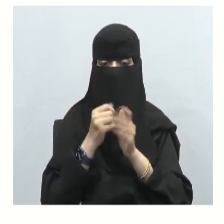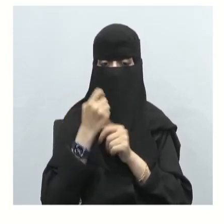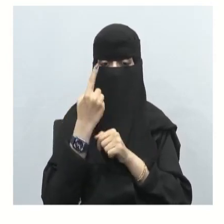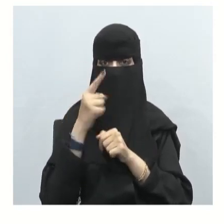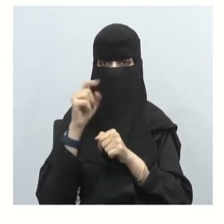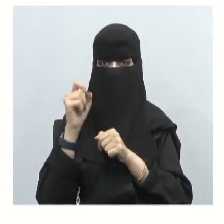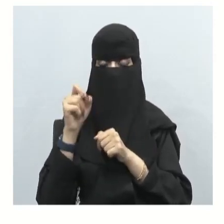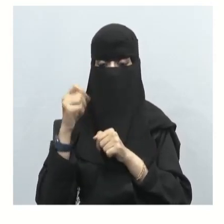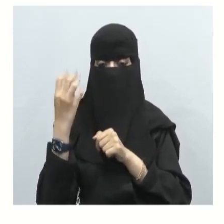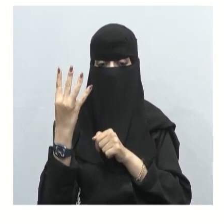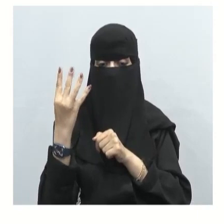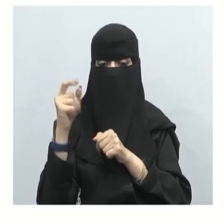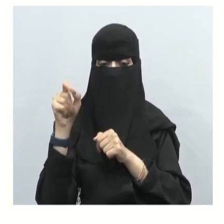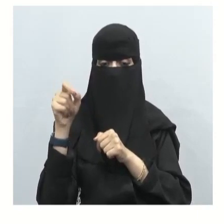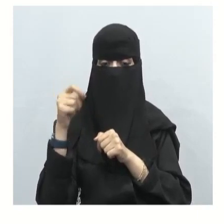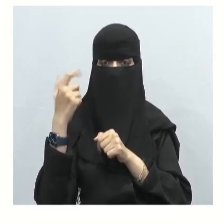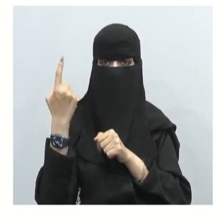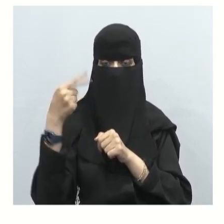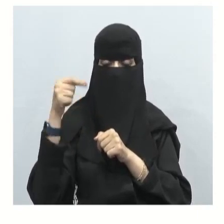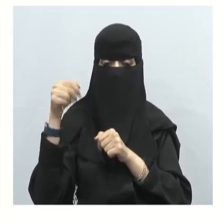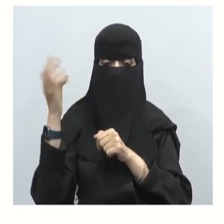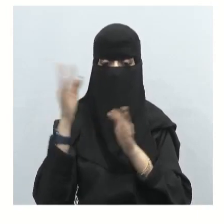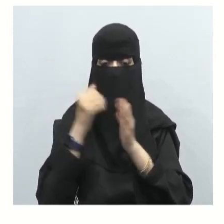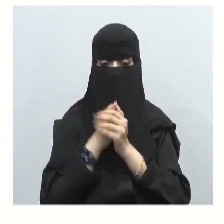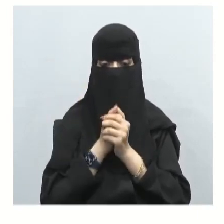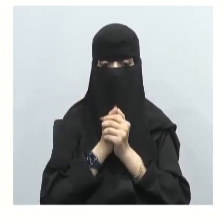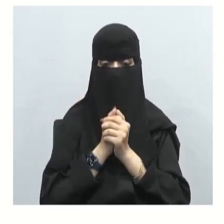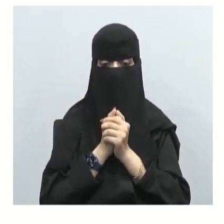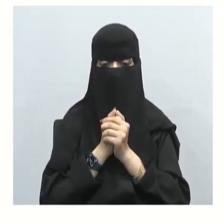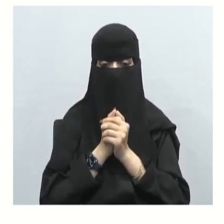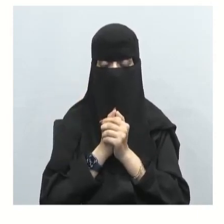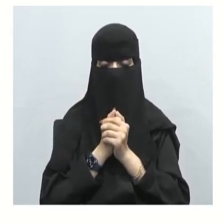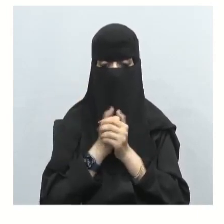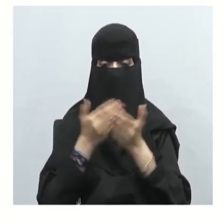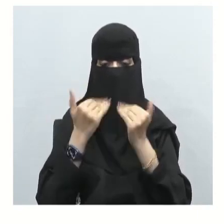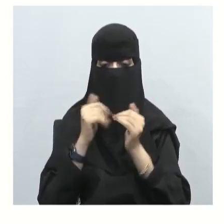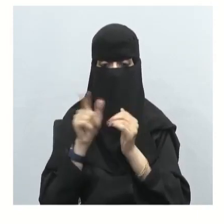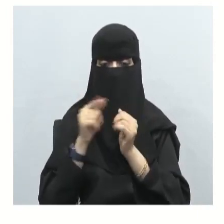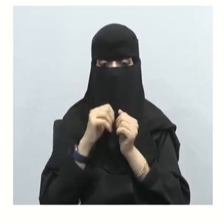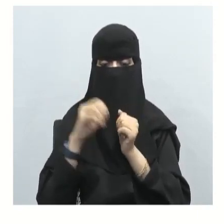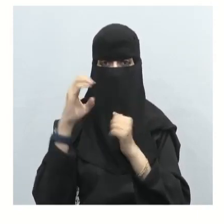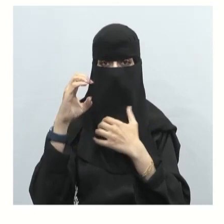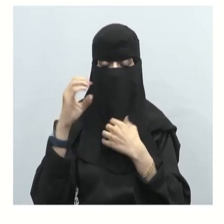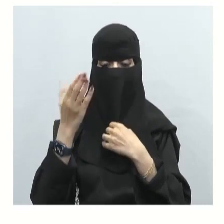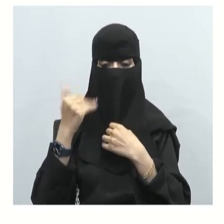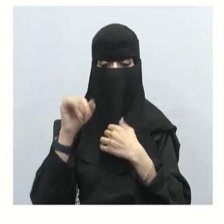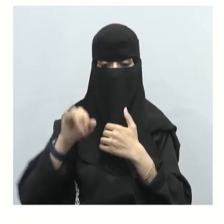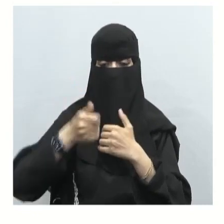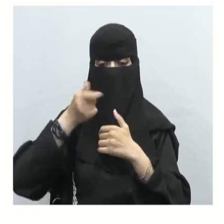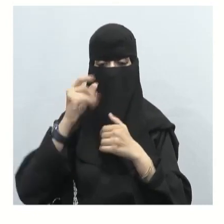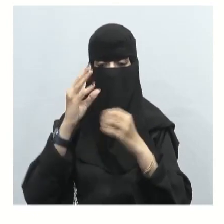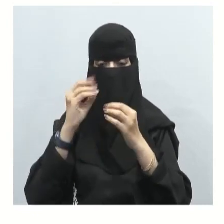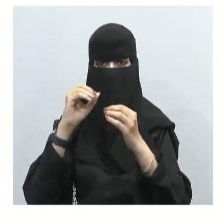الناتج واحد فاصله اربعه في عشره اس 8 كيلو متر ما